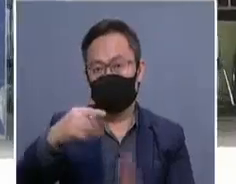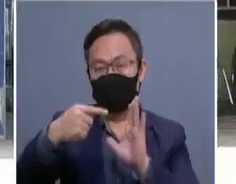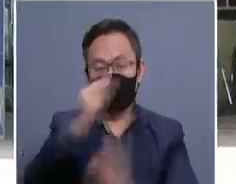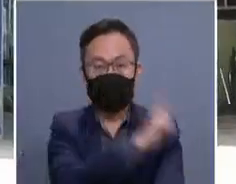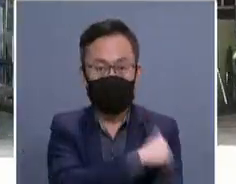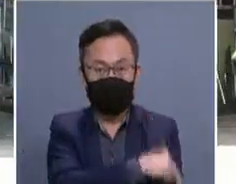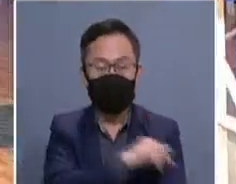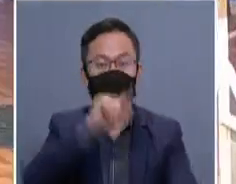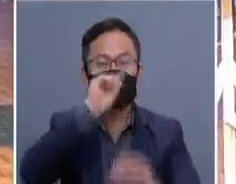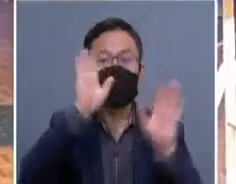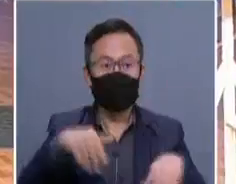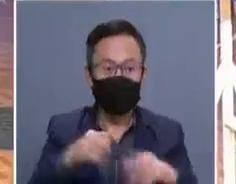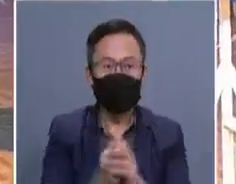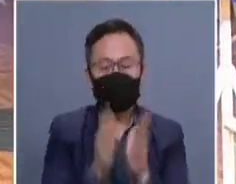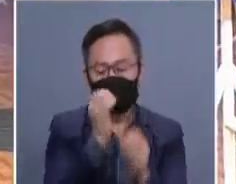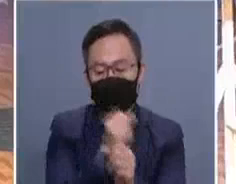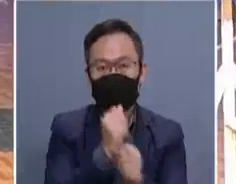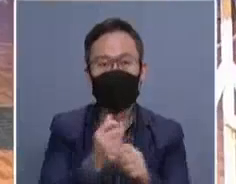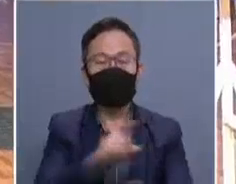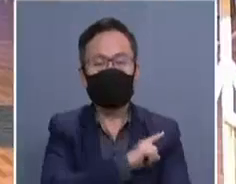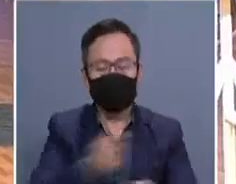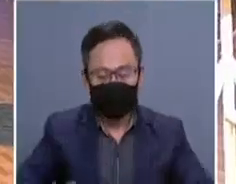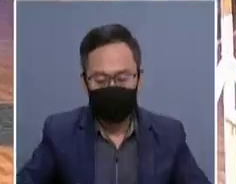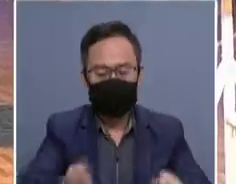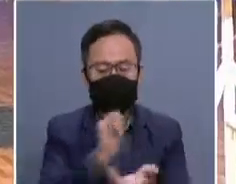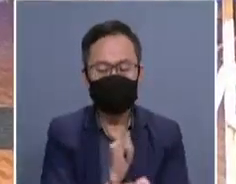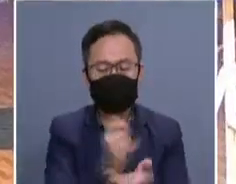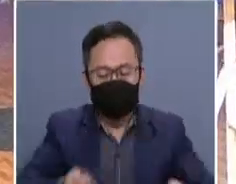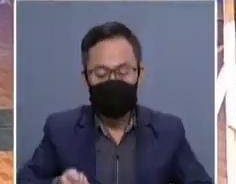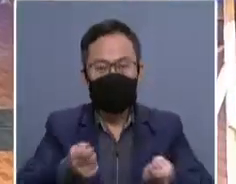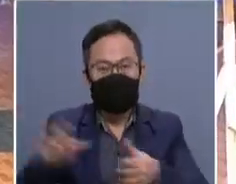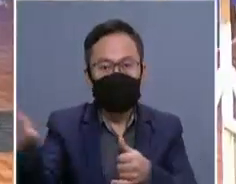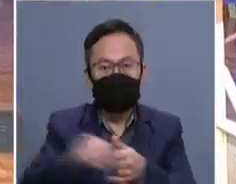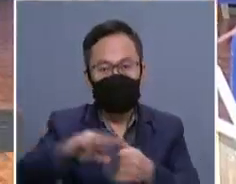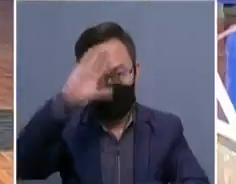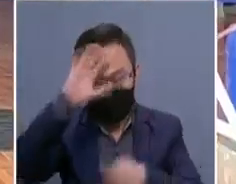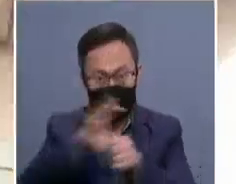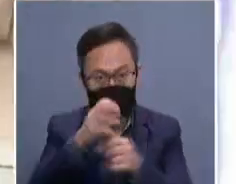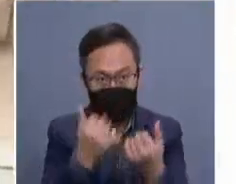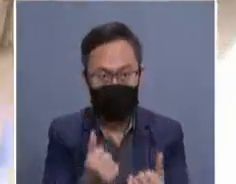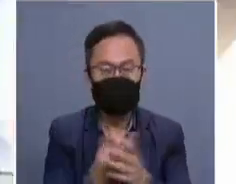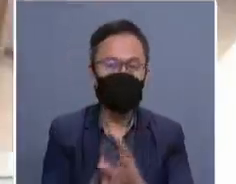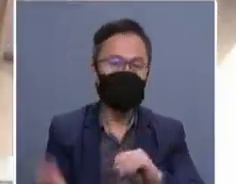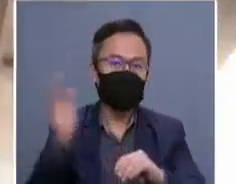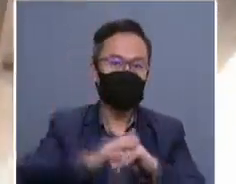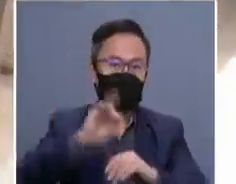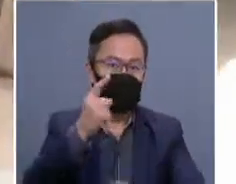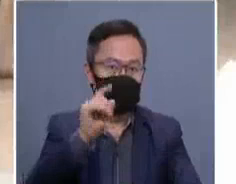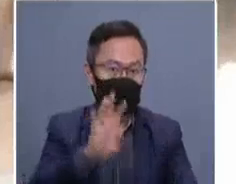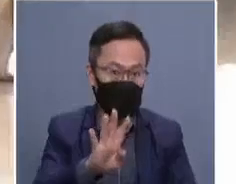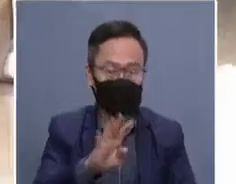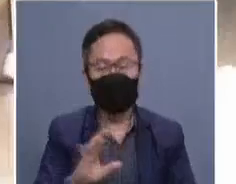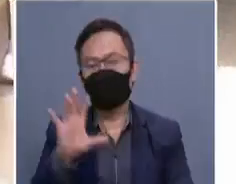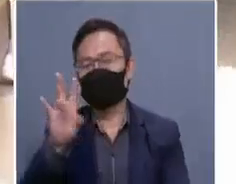ด-19 ล่าสุดเนี่ยตรวจกลุ่มผู้สัมผัสเสี่ยงสูงแล้วนะคะพบว่าติดเชื้อเพิ่มอีก4คนส่วนอีก72คน